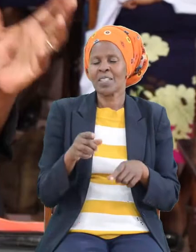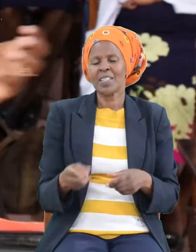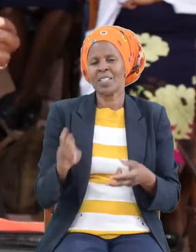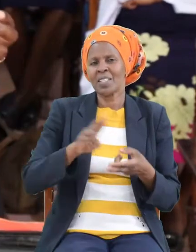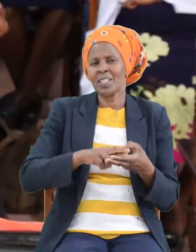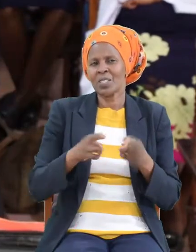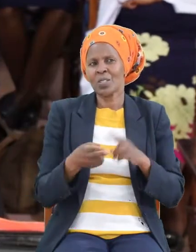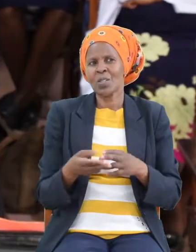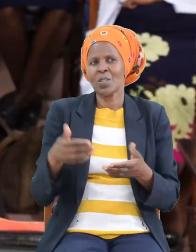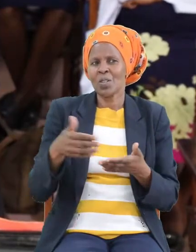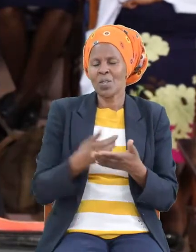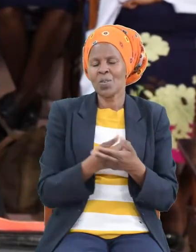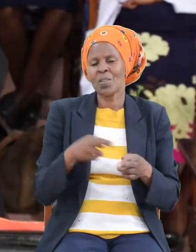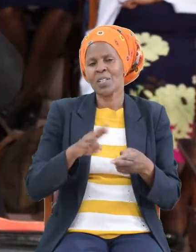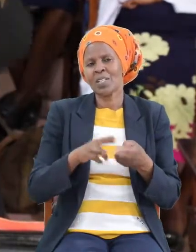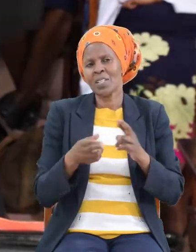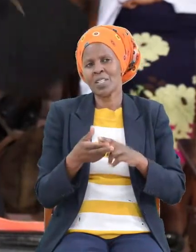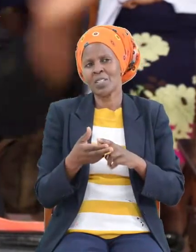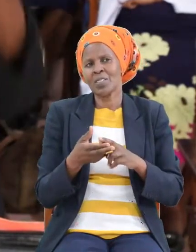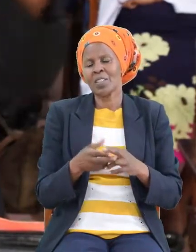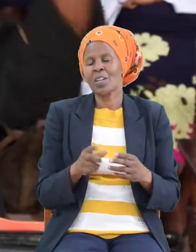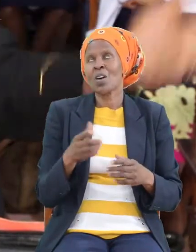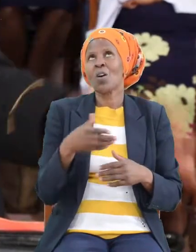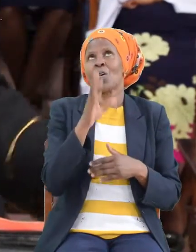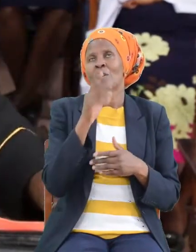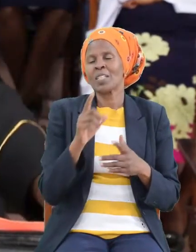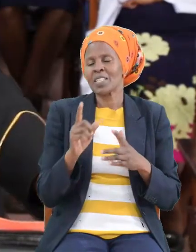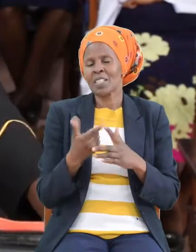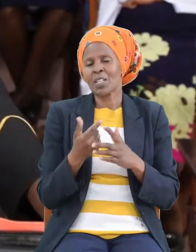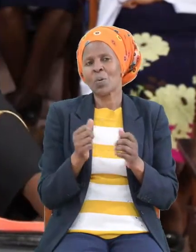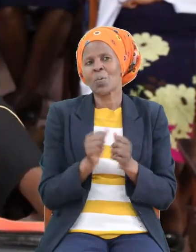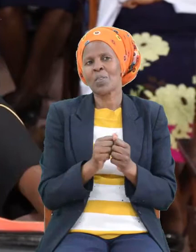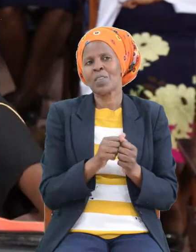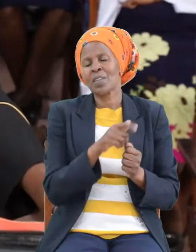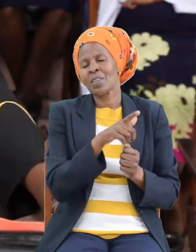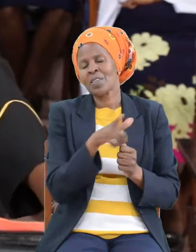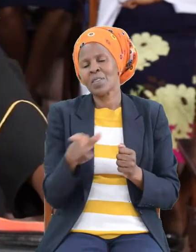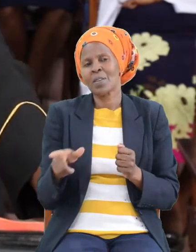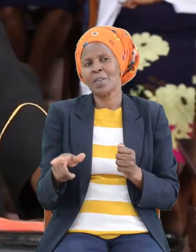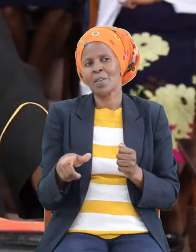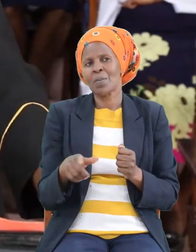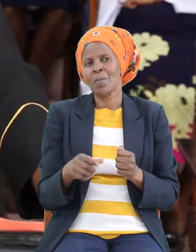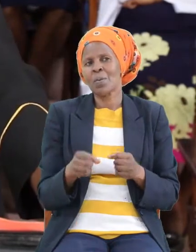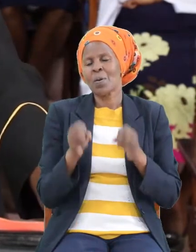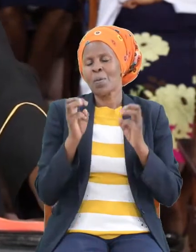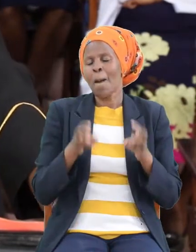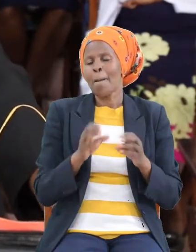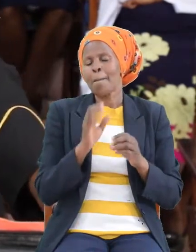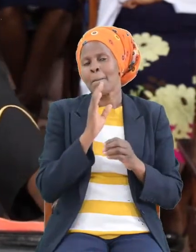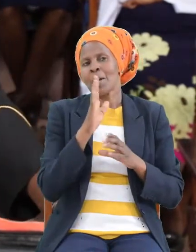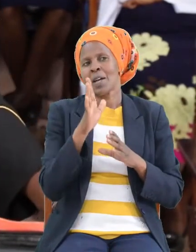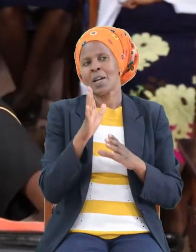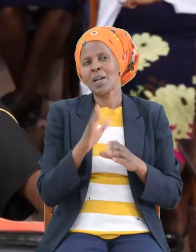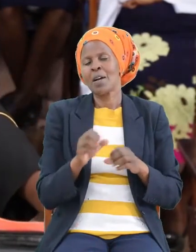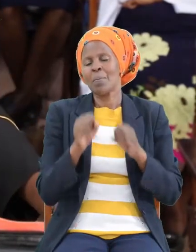uhusiano mpya ambaye Mungu anataka kuanzisha kati yake na nyinyi italeta baraka.